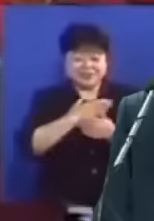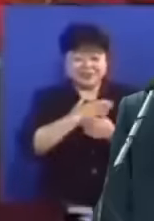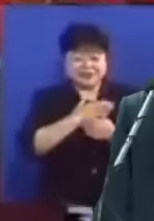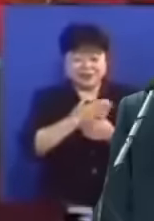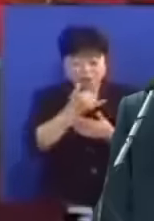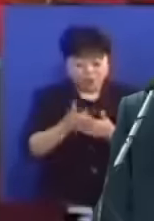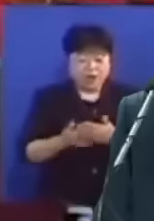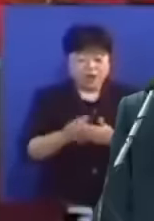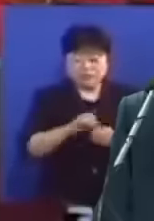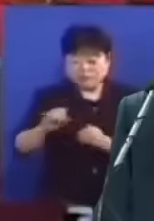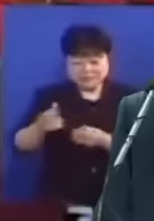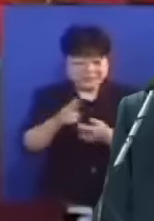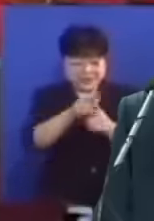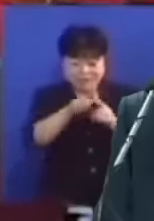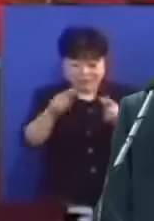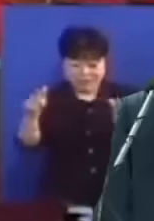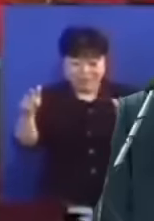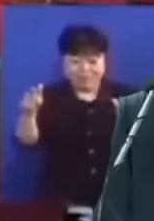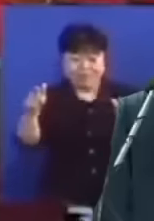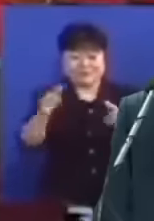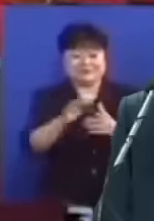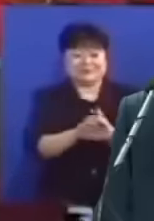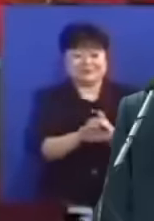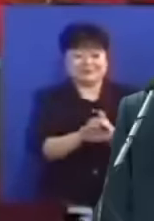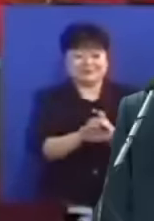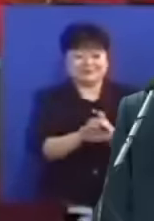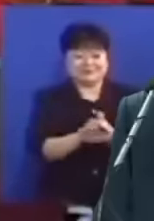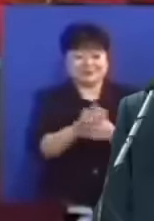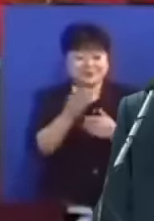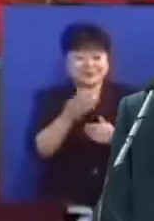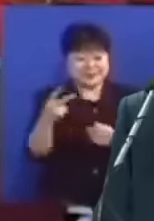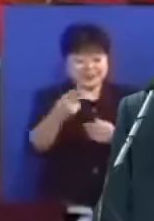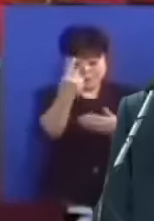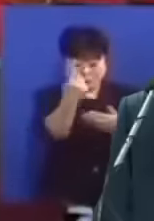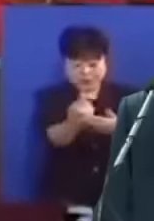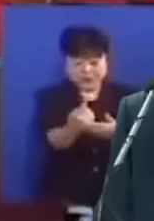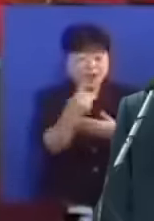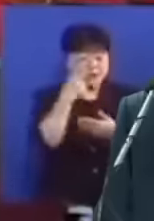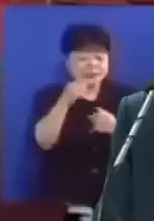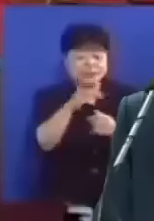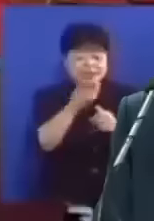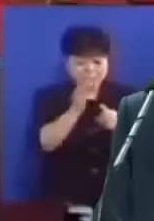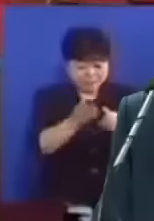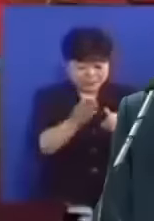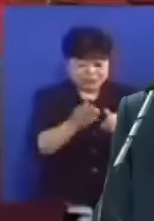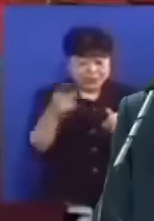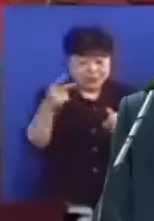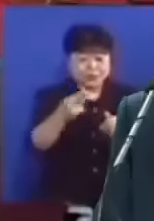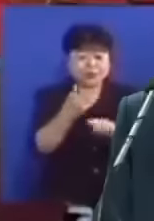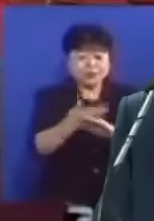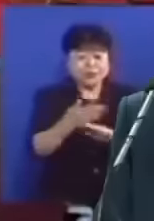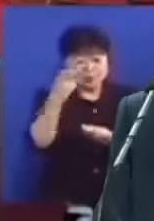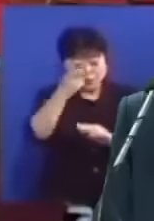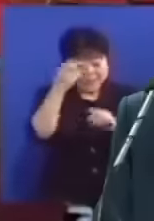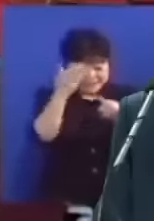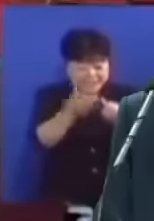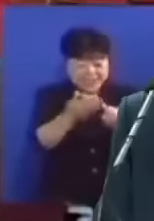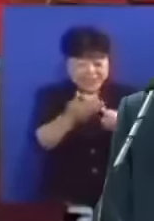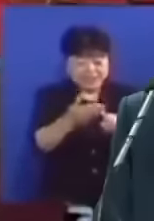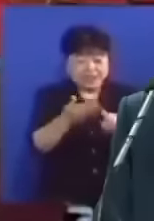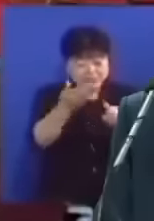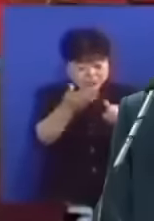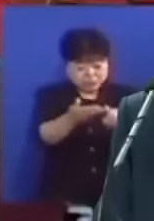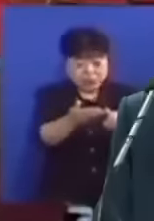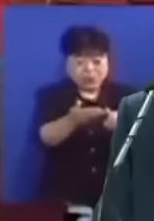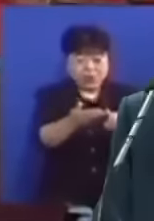너희를 고아와 같이 버려놓지 않냐고 내게 다시 오리라. 내가 아버지께 구하겠으니 그가 또 다른 보혜사를 너희에게